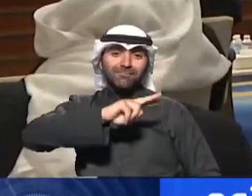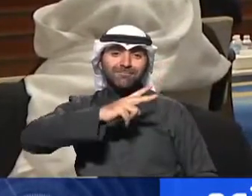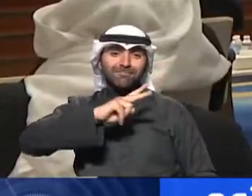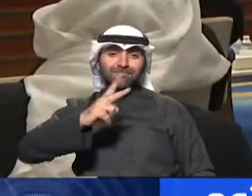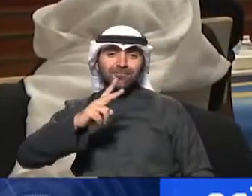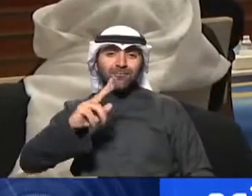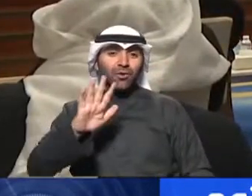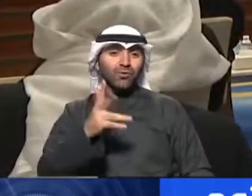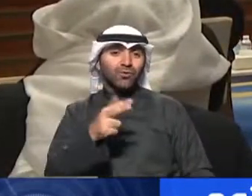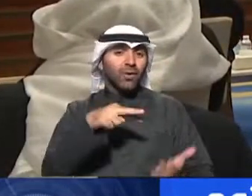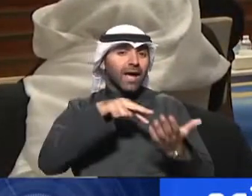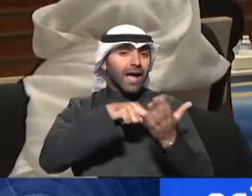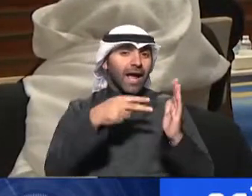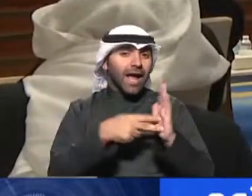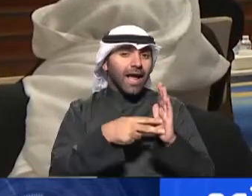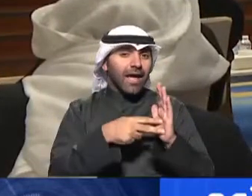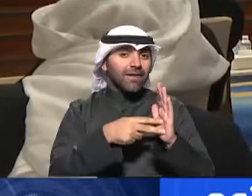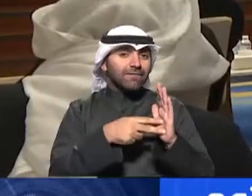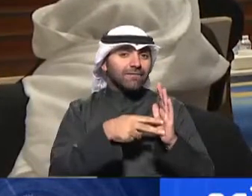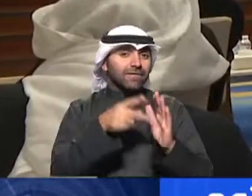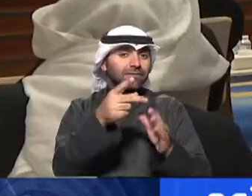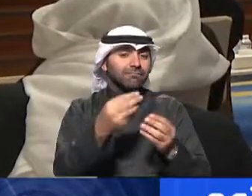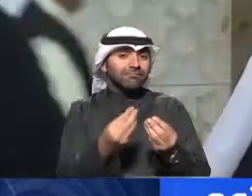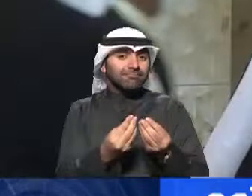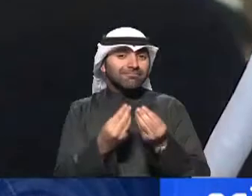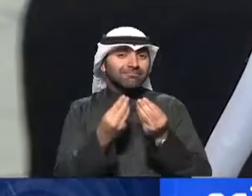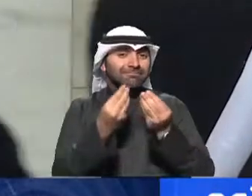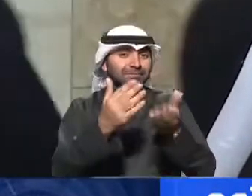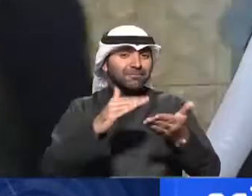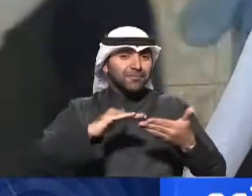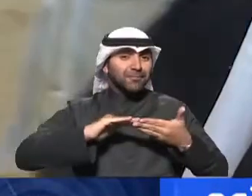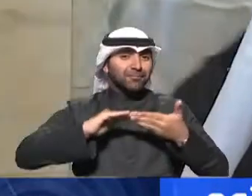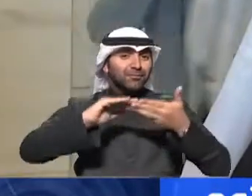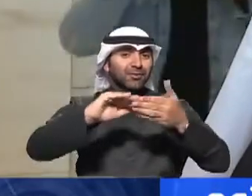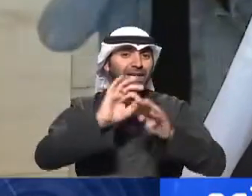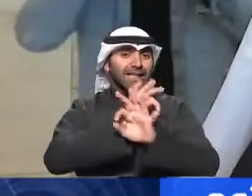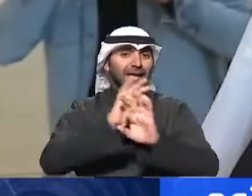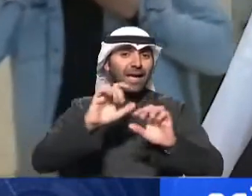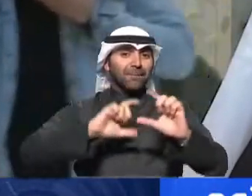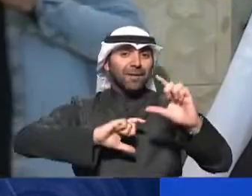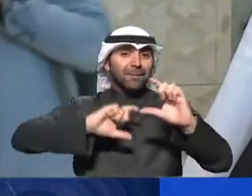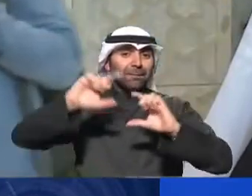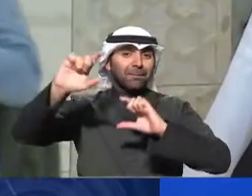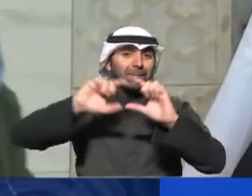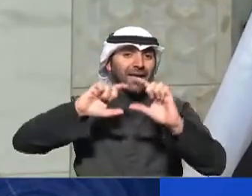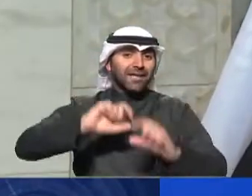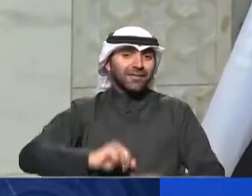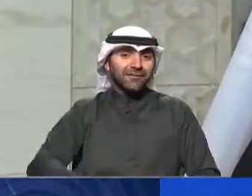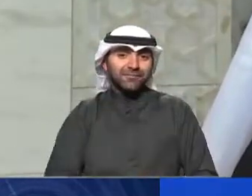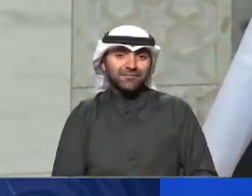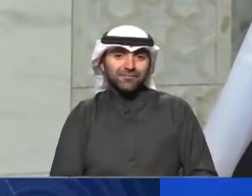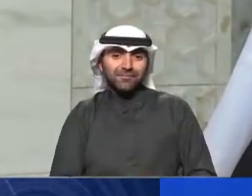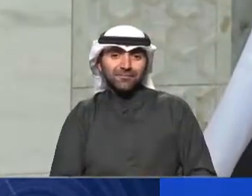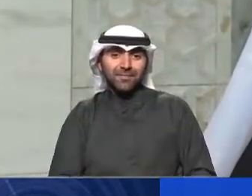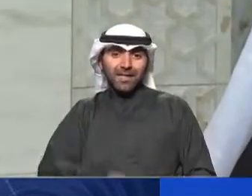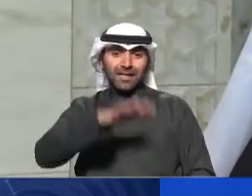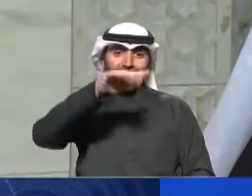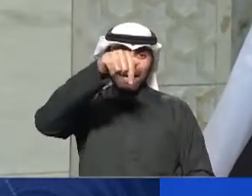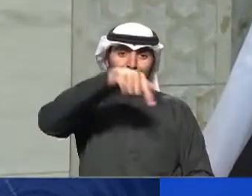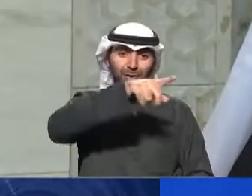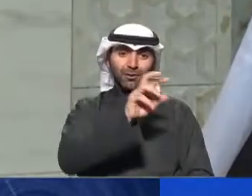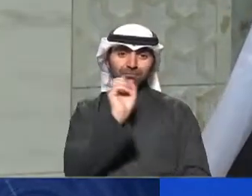تقديم الشكوى وحماية حقوق العملاء. تغطي الحملة جميع